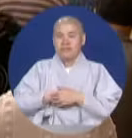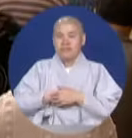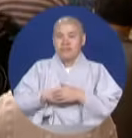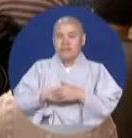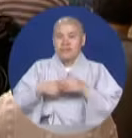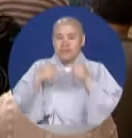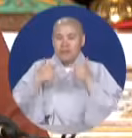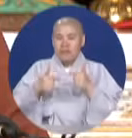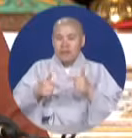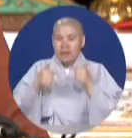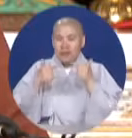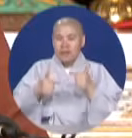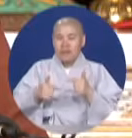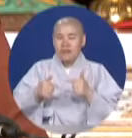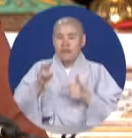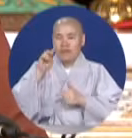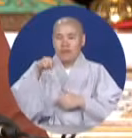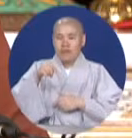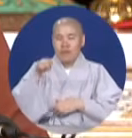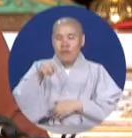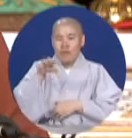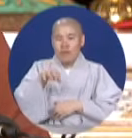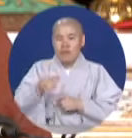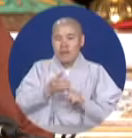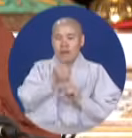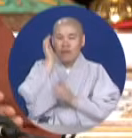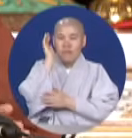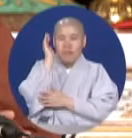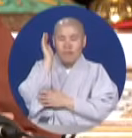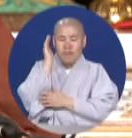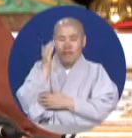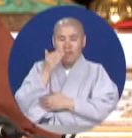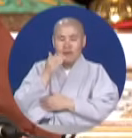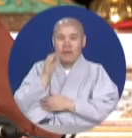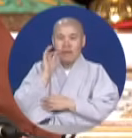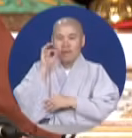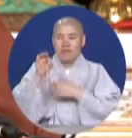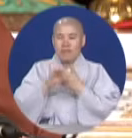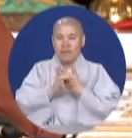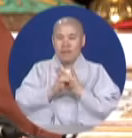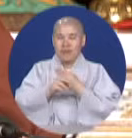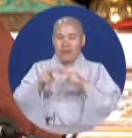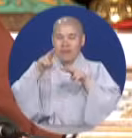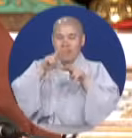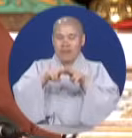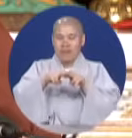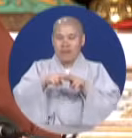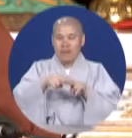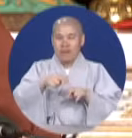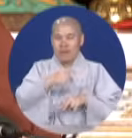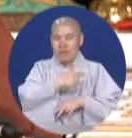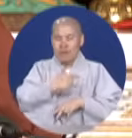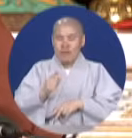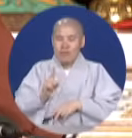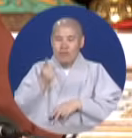그 무상사 법회에 이렇게 보면 이 법상이 굉장히 높게 보이더라고 이게요. 근데